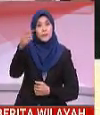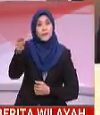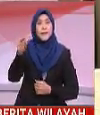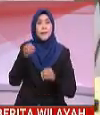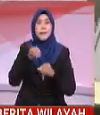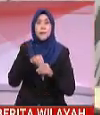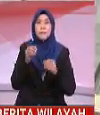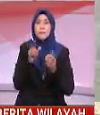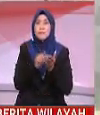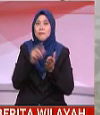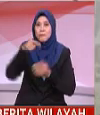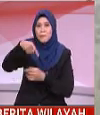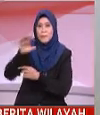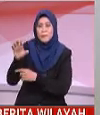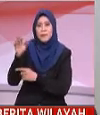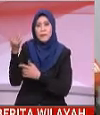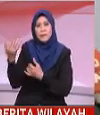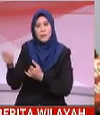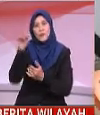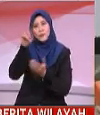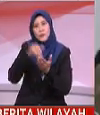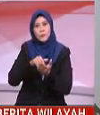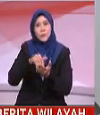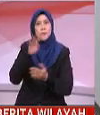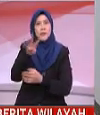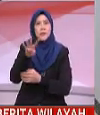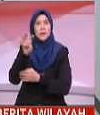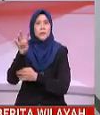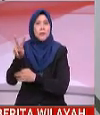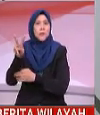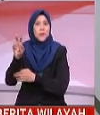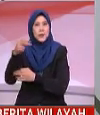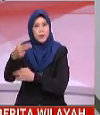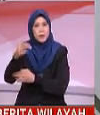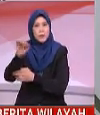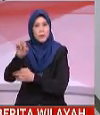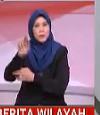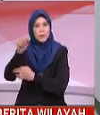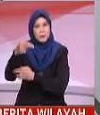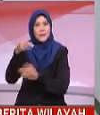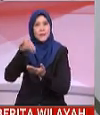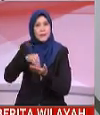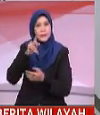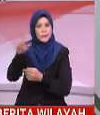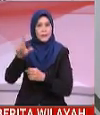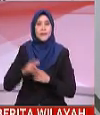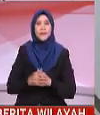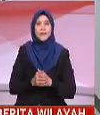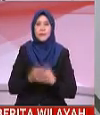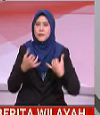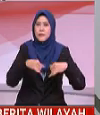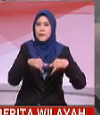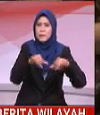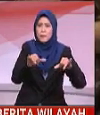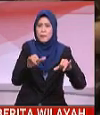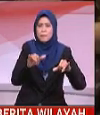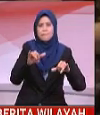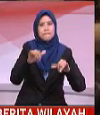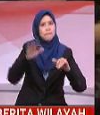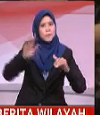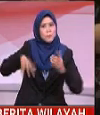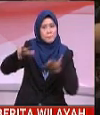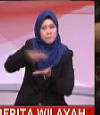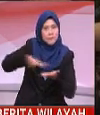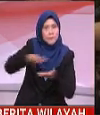media praoperasi musim haji 1442 Hijrah di Ibu Negara. Walaupun masih tiada kepastian